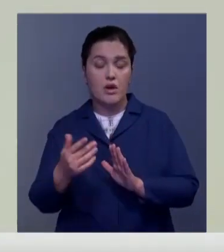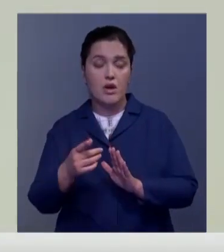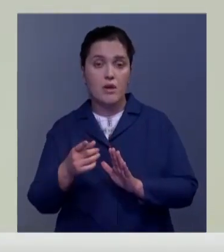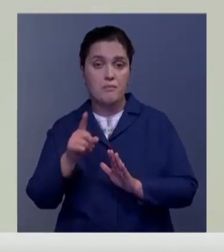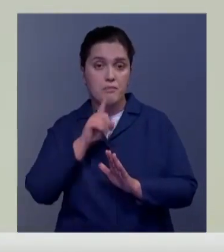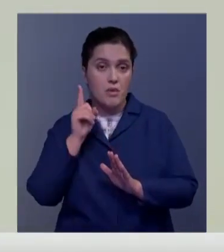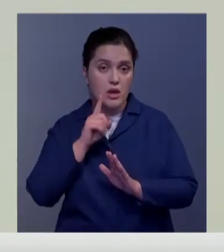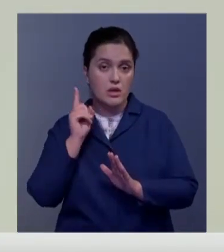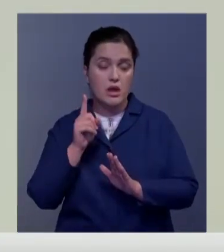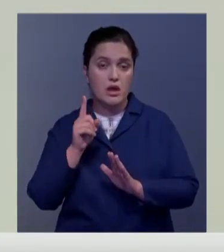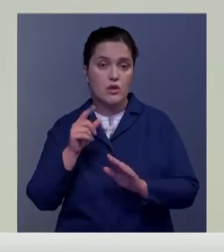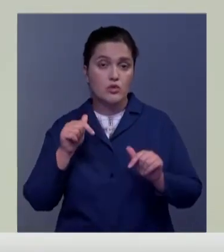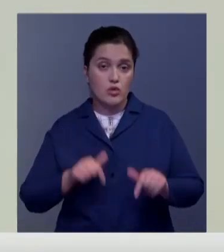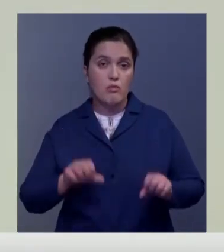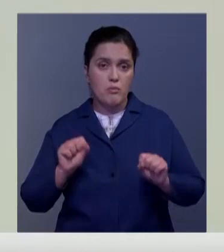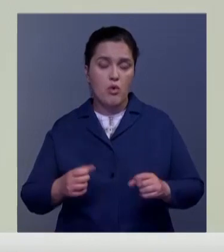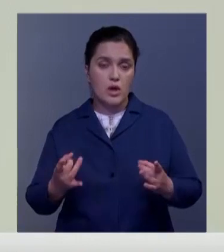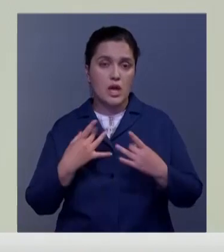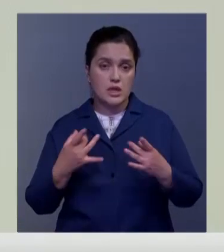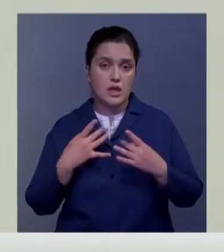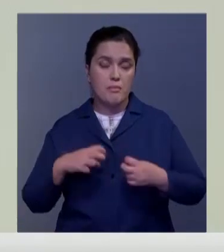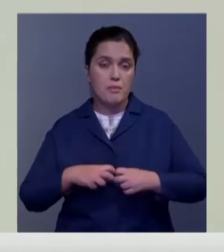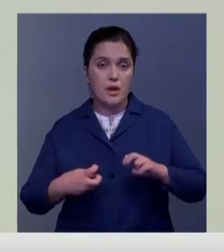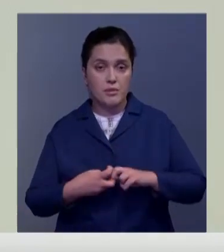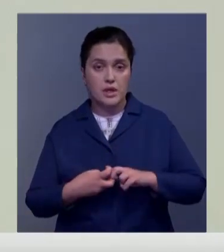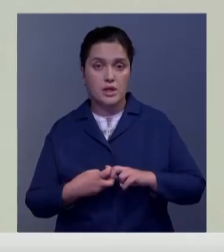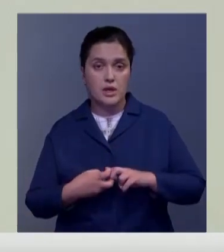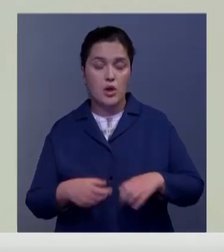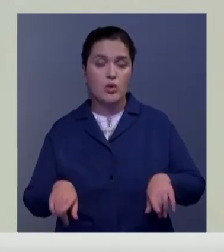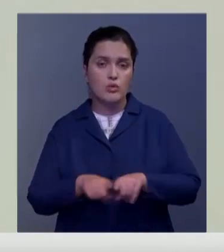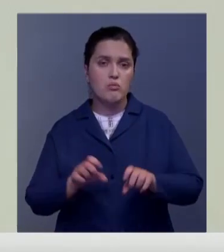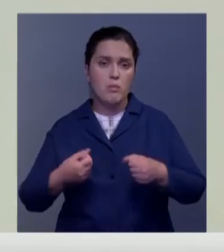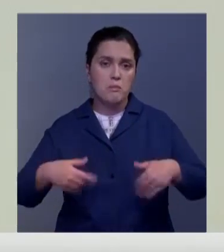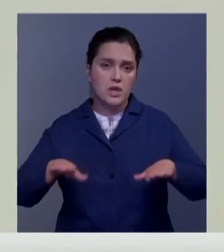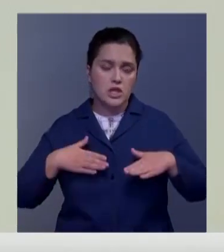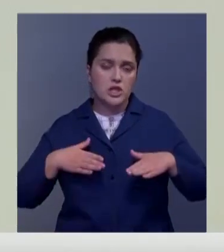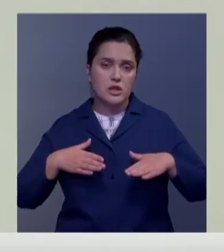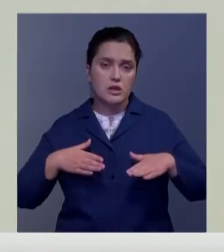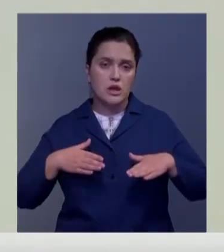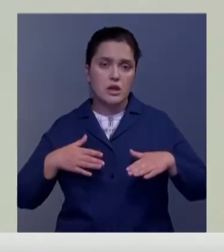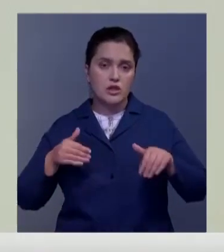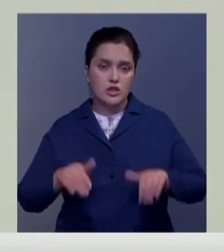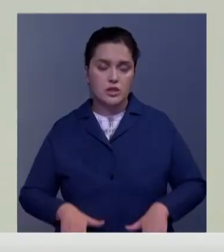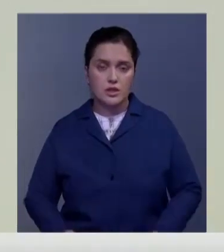которые нам сюда можете донести не только проблемы, а можете предложить сразу решение.